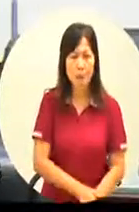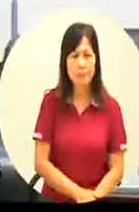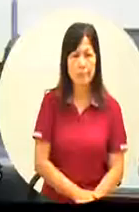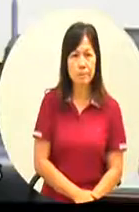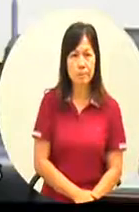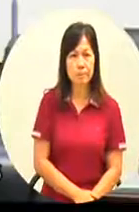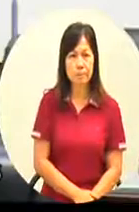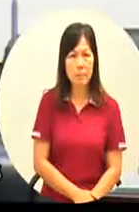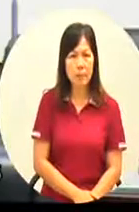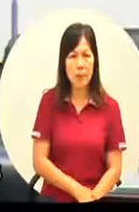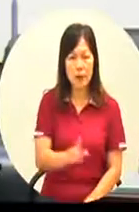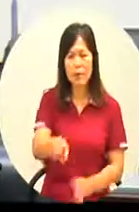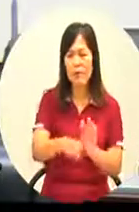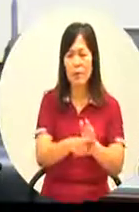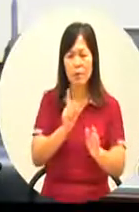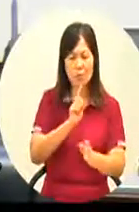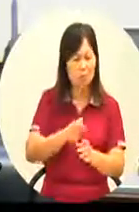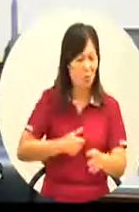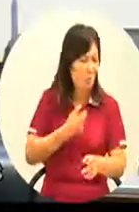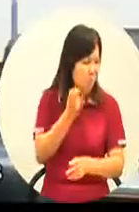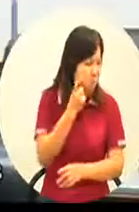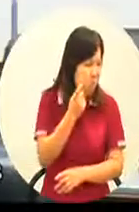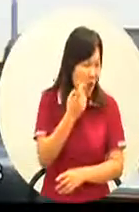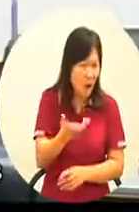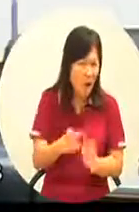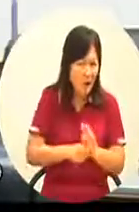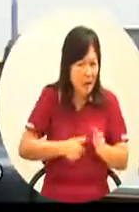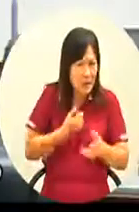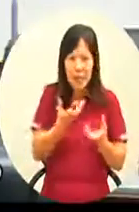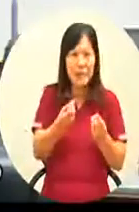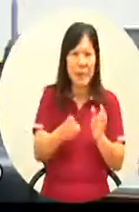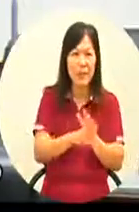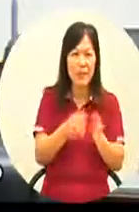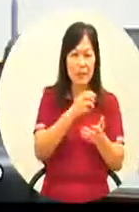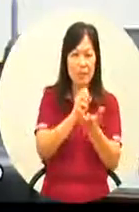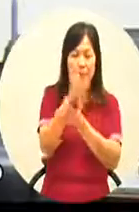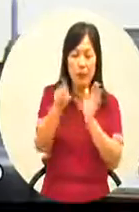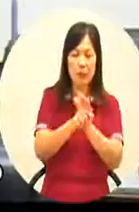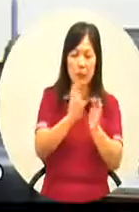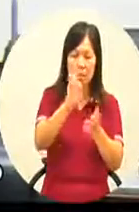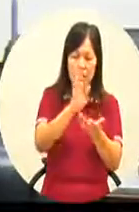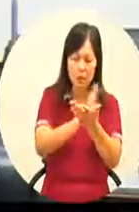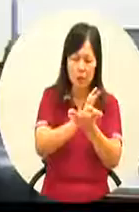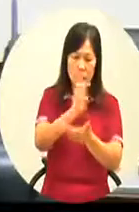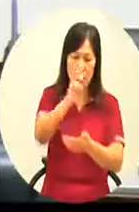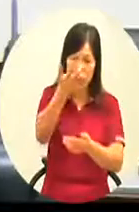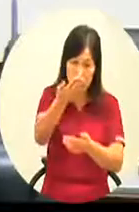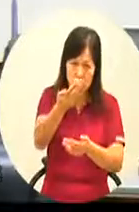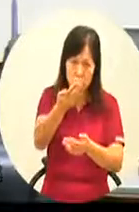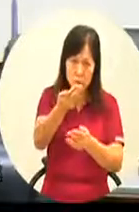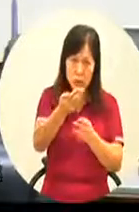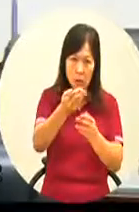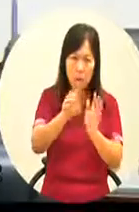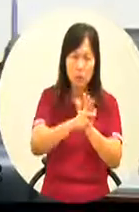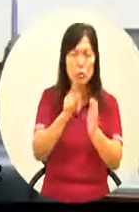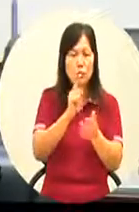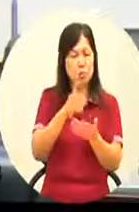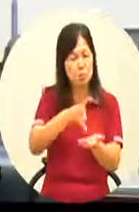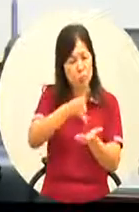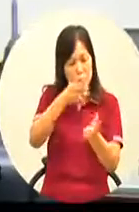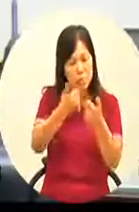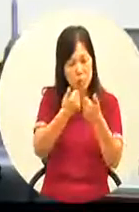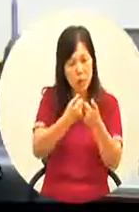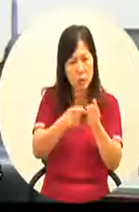长。我看没那真的，我给你报告出来的第39页，你跟他下，你说四次，结果你